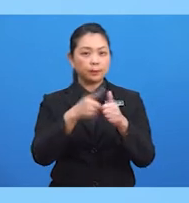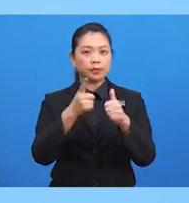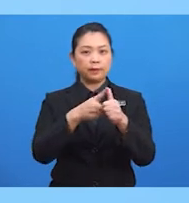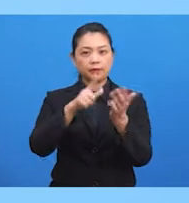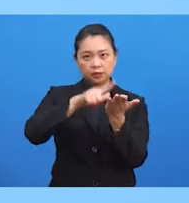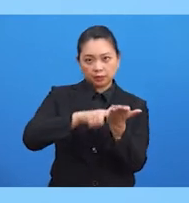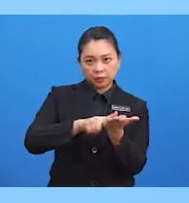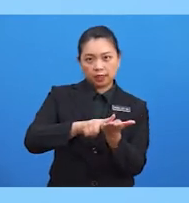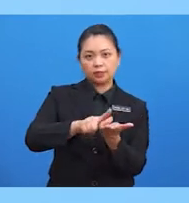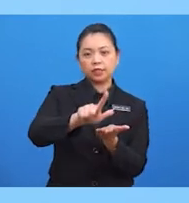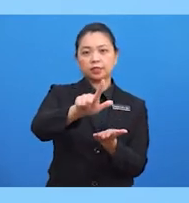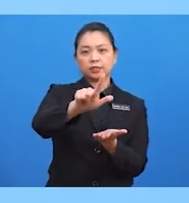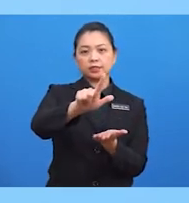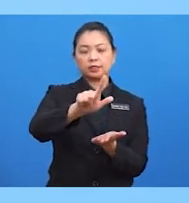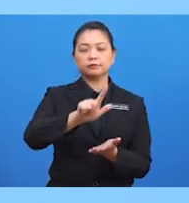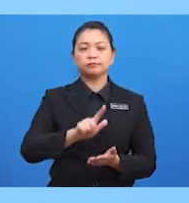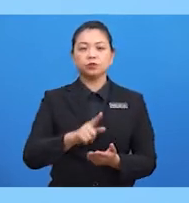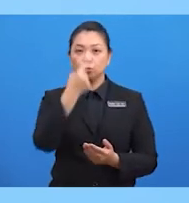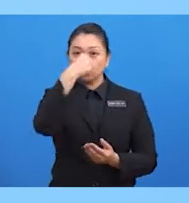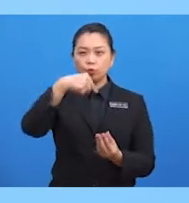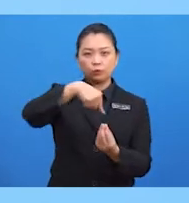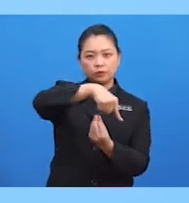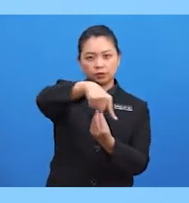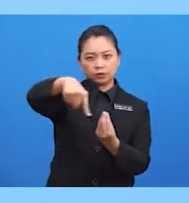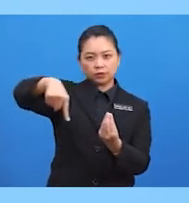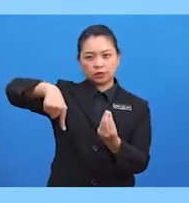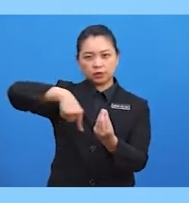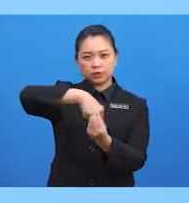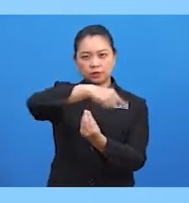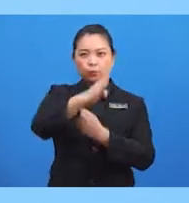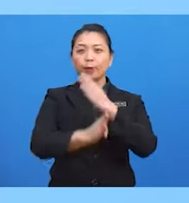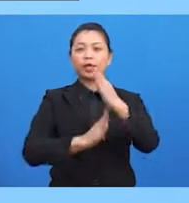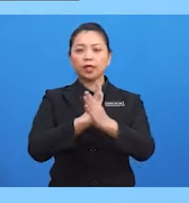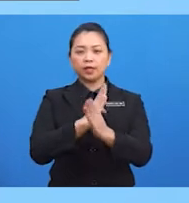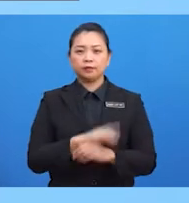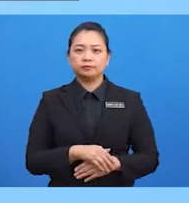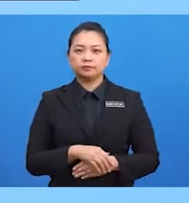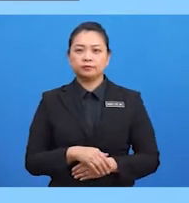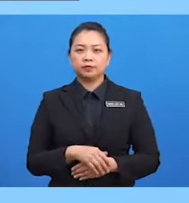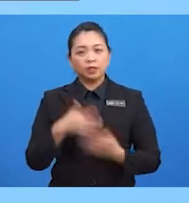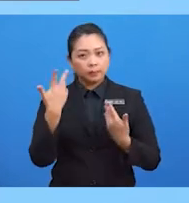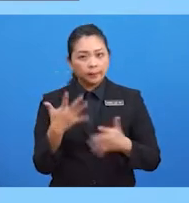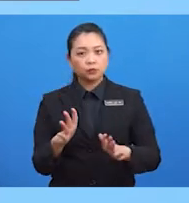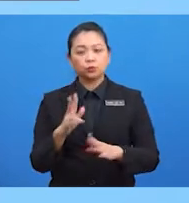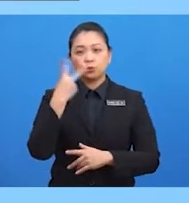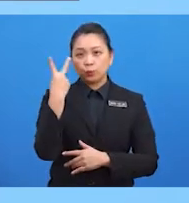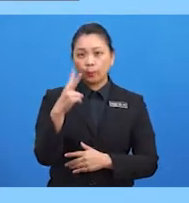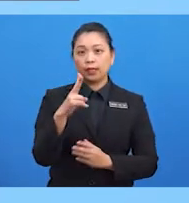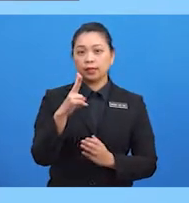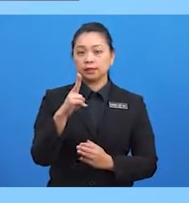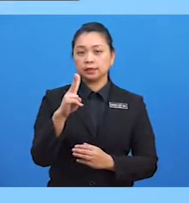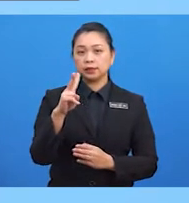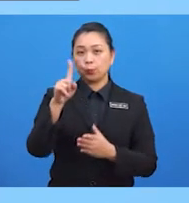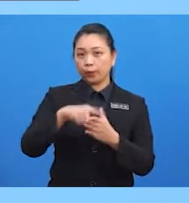Soviet Union untuk mengelilingi orbit bumi. Pada 12 April